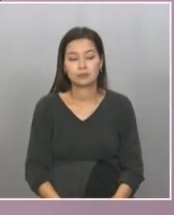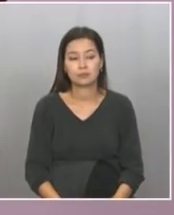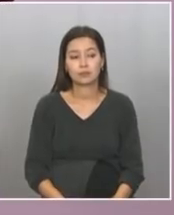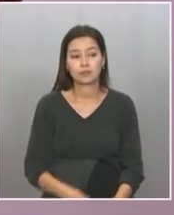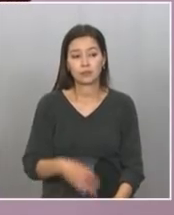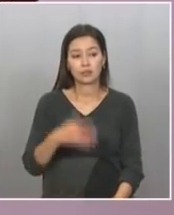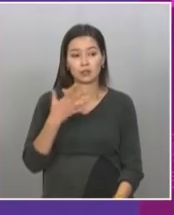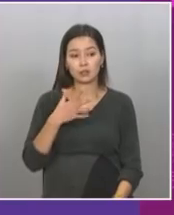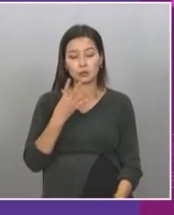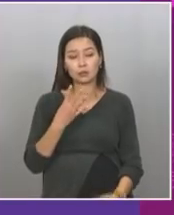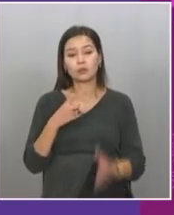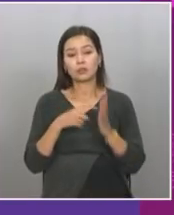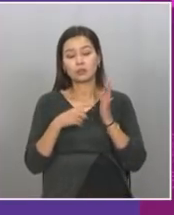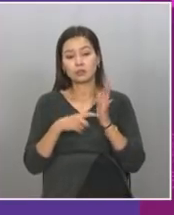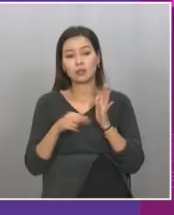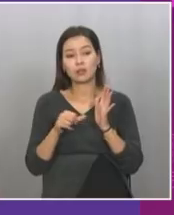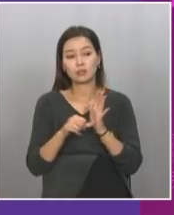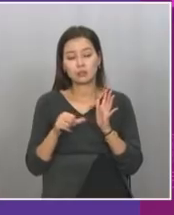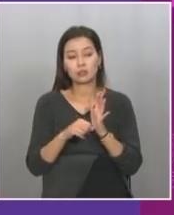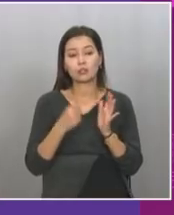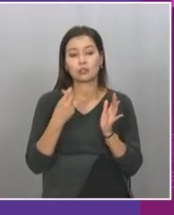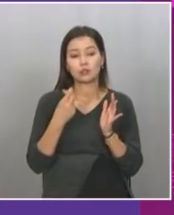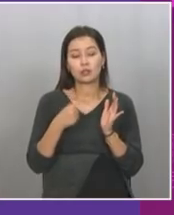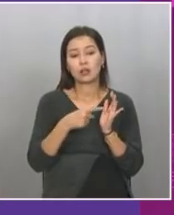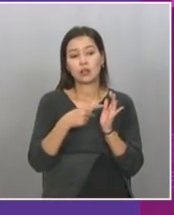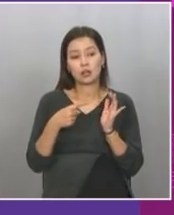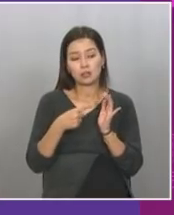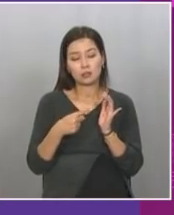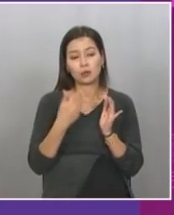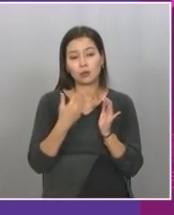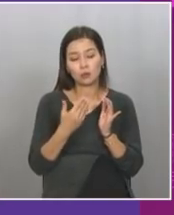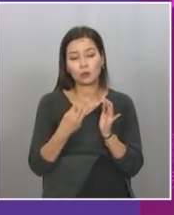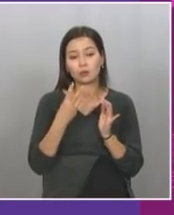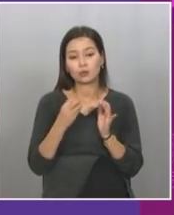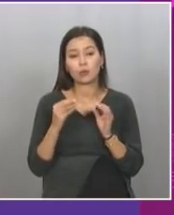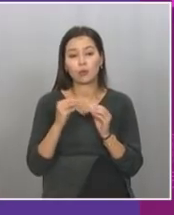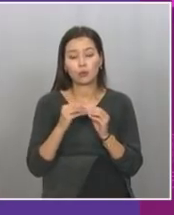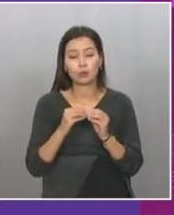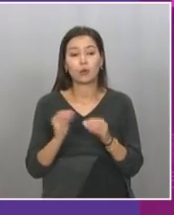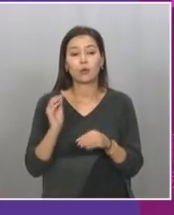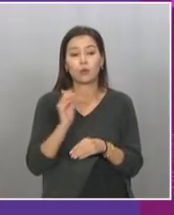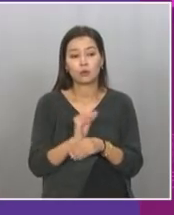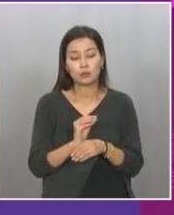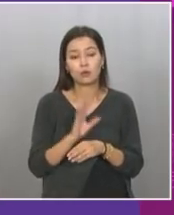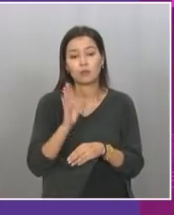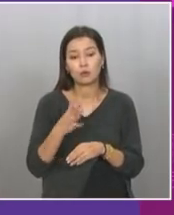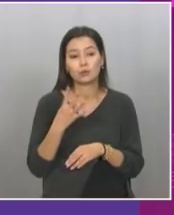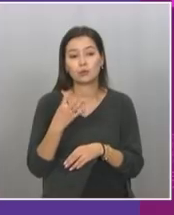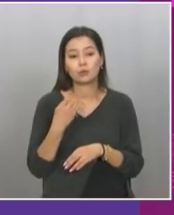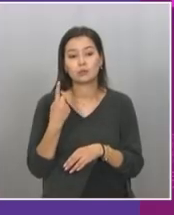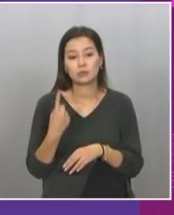54 пен 6-ның бөліндісін 100-ден азайтып, оған 310-ді қоссақ, өрнектің